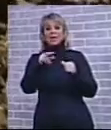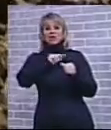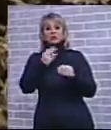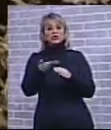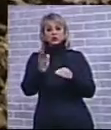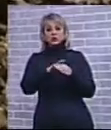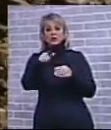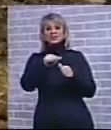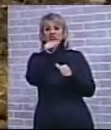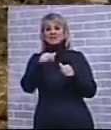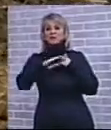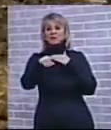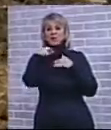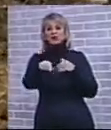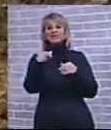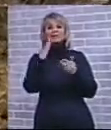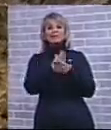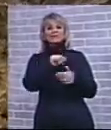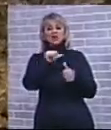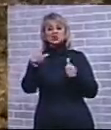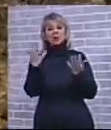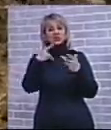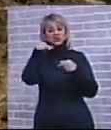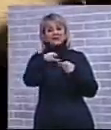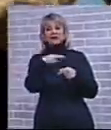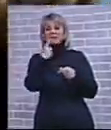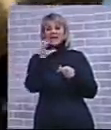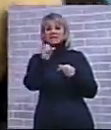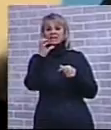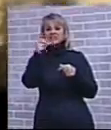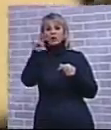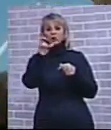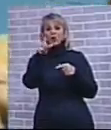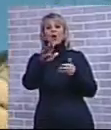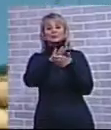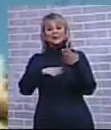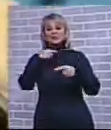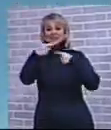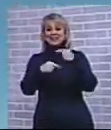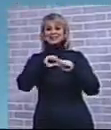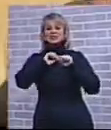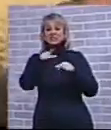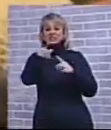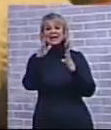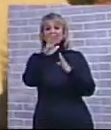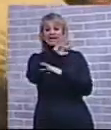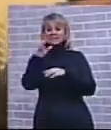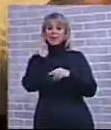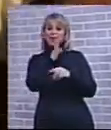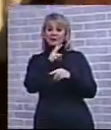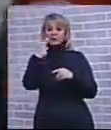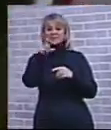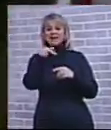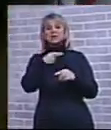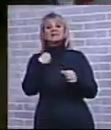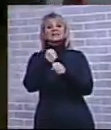Работа тяжелая, часами в поле, но в этом есть особое очарование, говорит Александр Сахно. Он продолжает династию защитников леса за матерью и дядей.